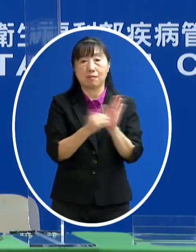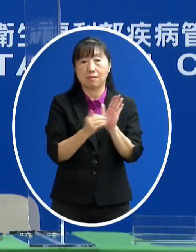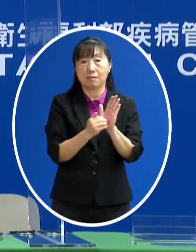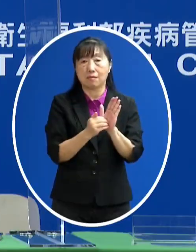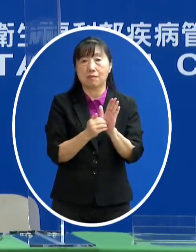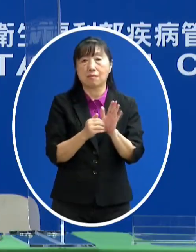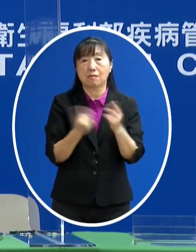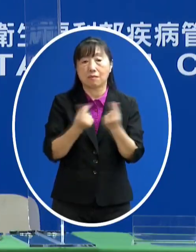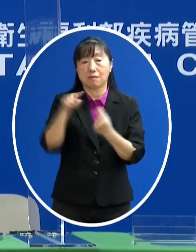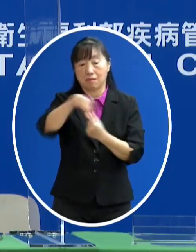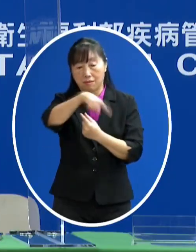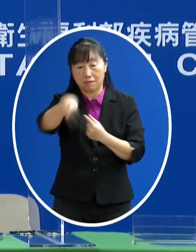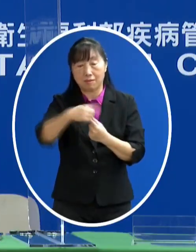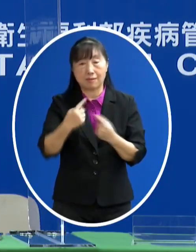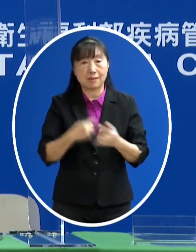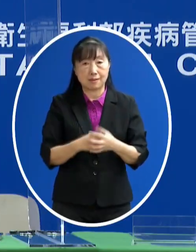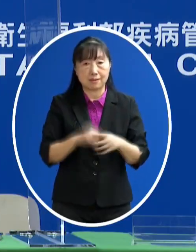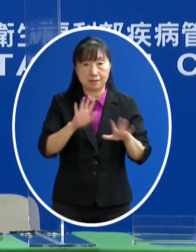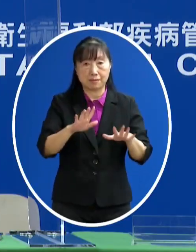无论如何，这些都是在